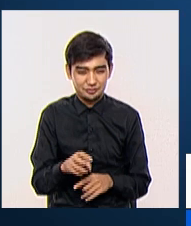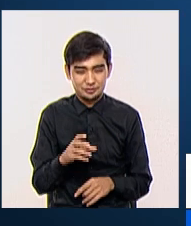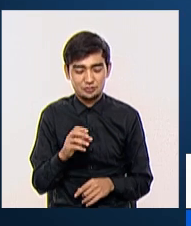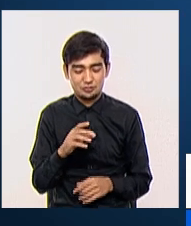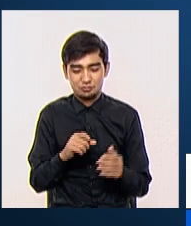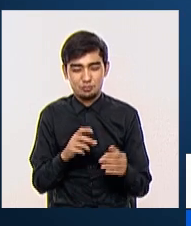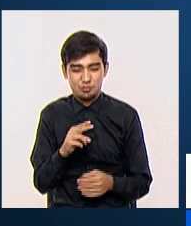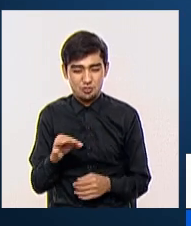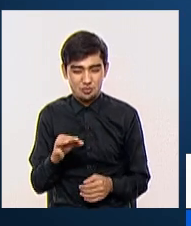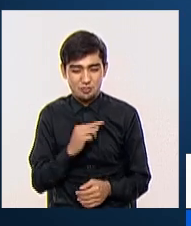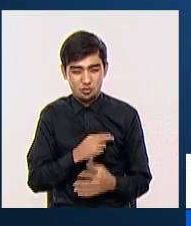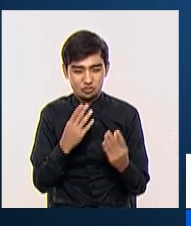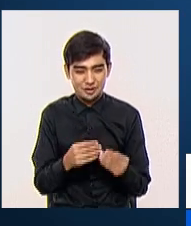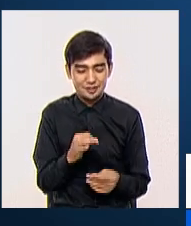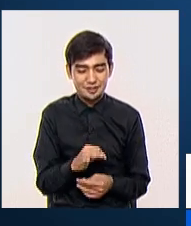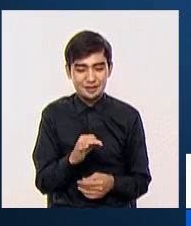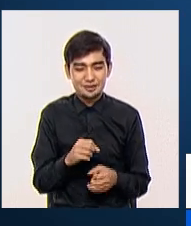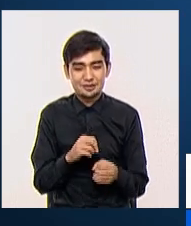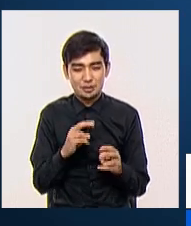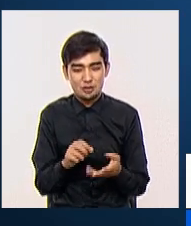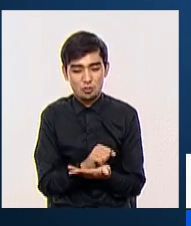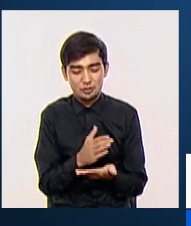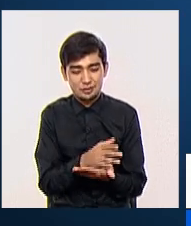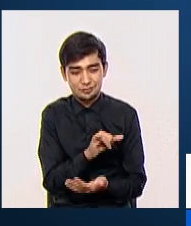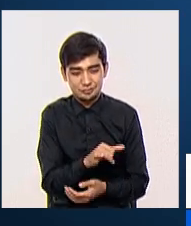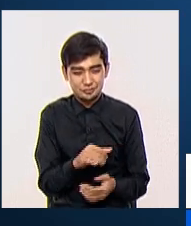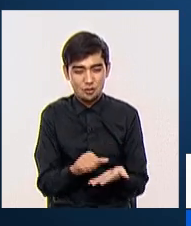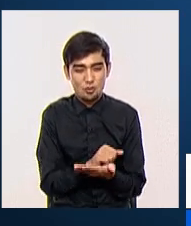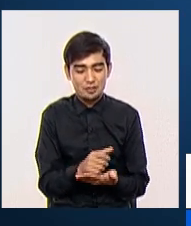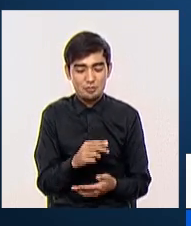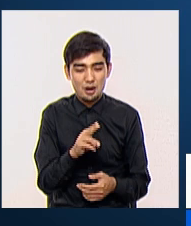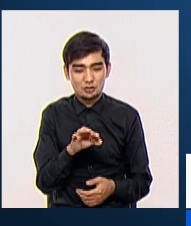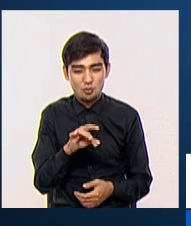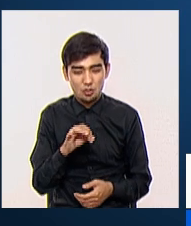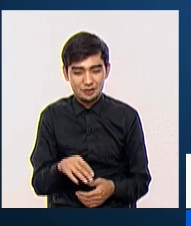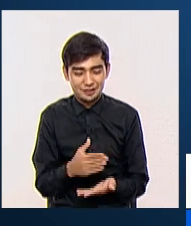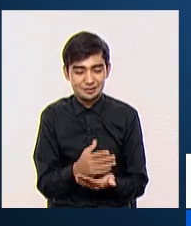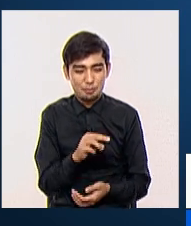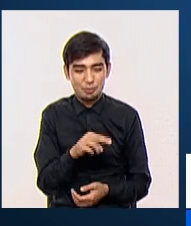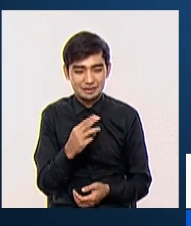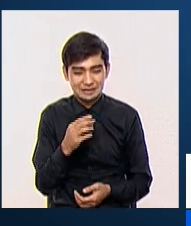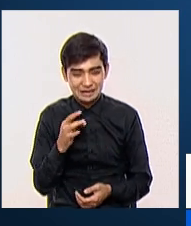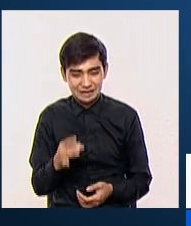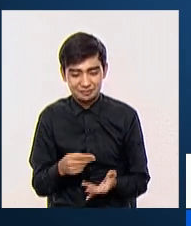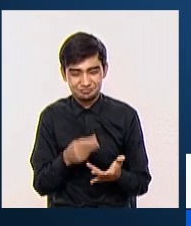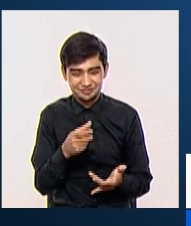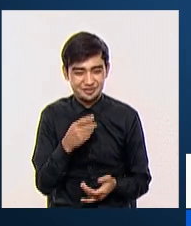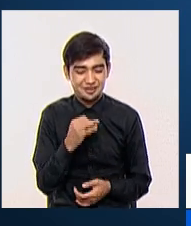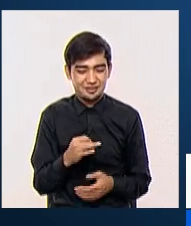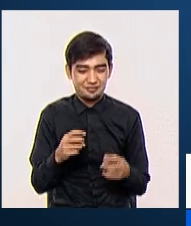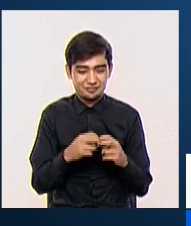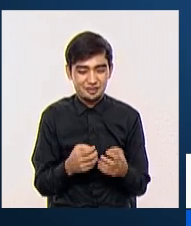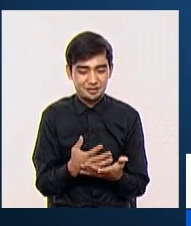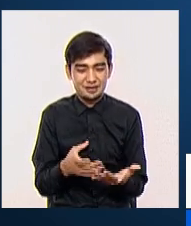и получать от администрации необходимые документы, то есть паспорта вакцинации, ПЦР и медотводы. Проверяющие выборочно